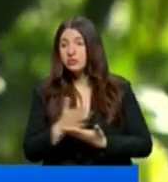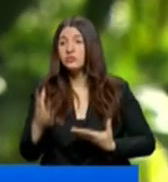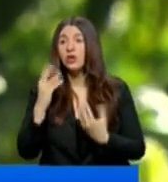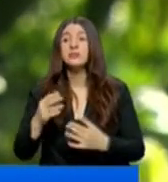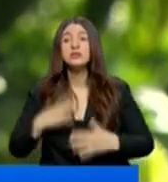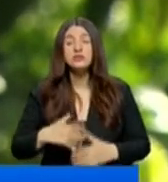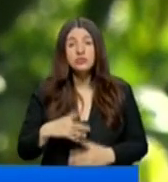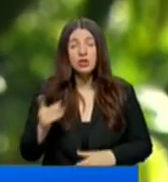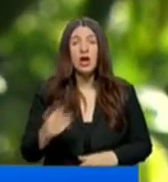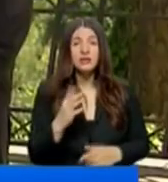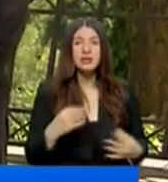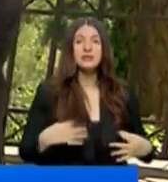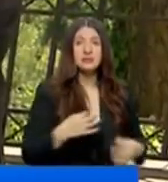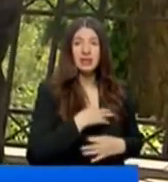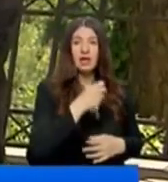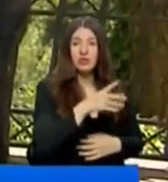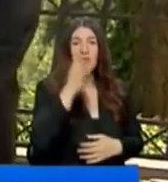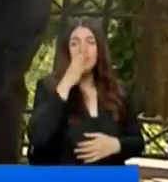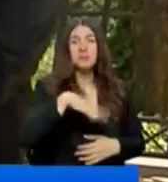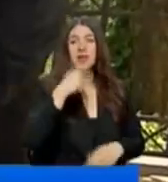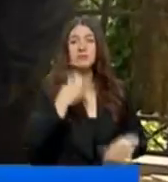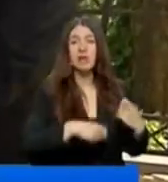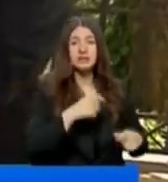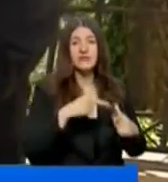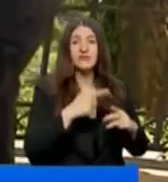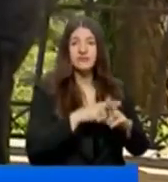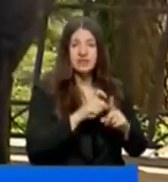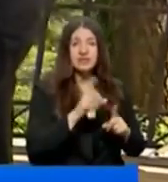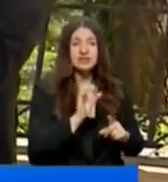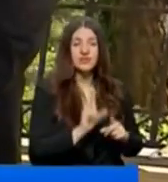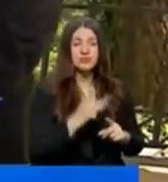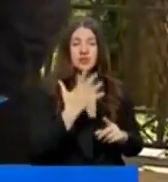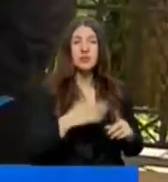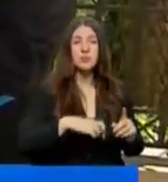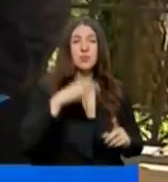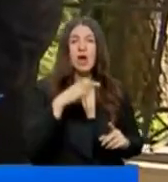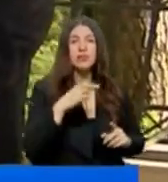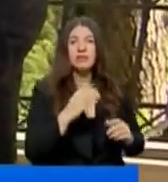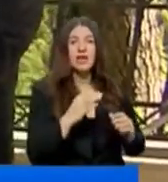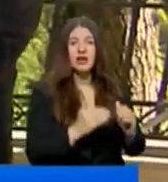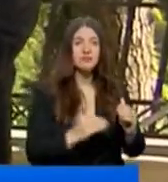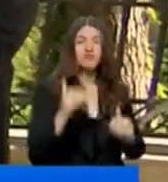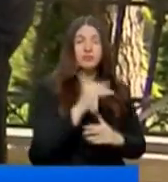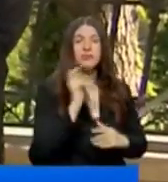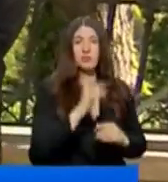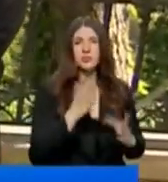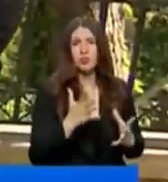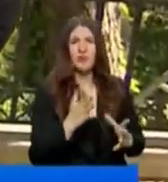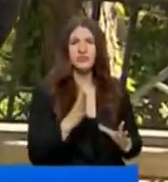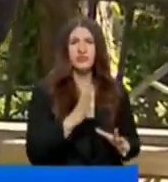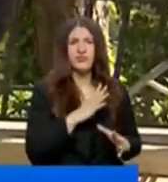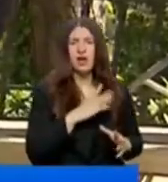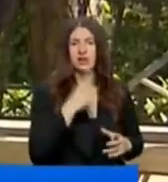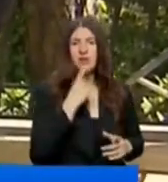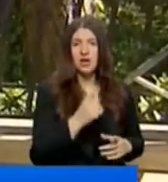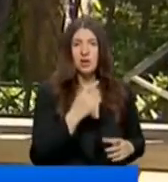sağlanmasını istiyorlar. Hatta Sayın Erdoğan, Amerikan Merkez Bankası FED'in 0.75 baz puan faiz artırmasını bir tuhaflık var